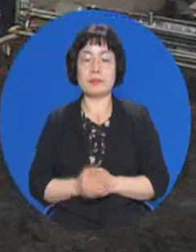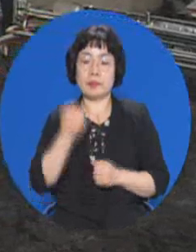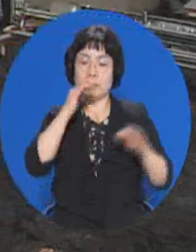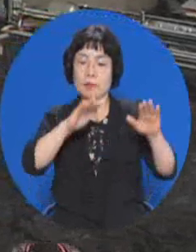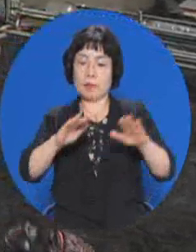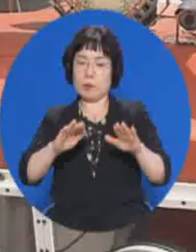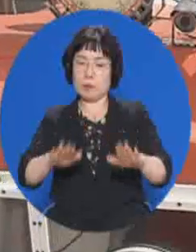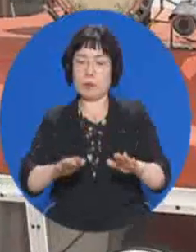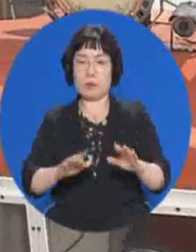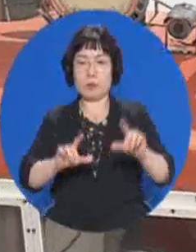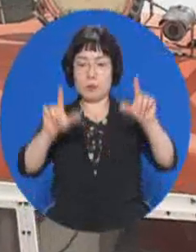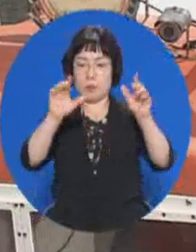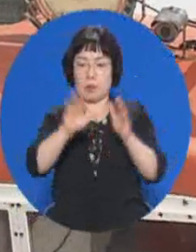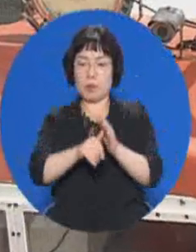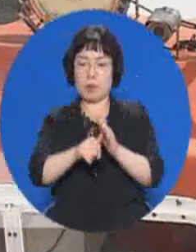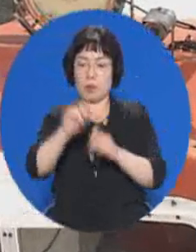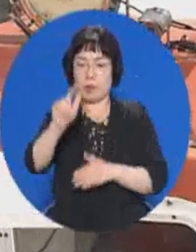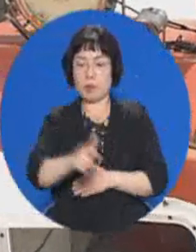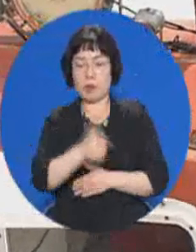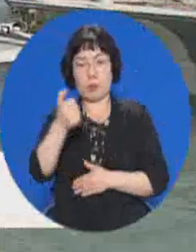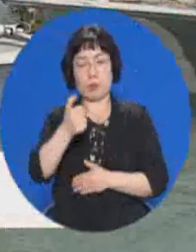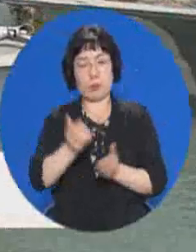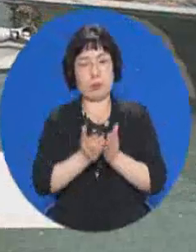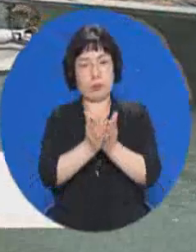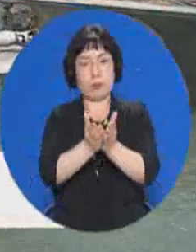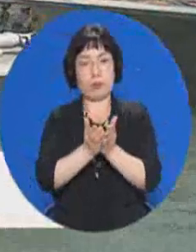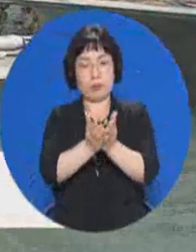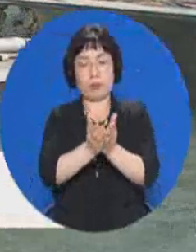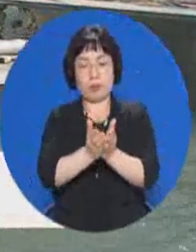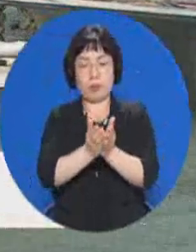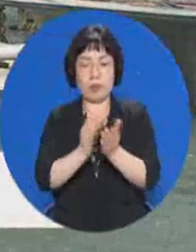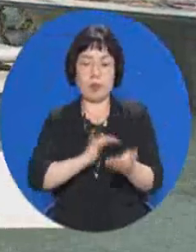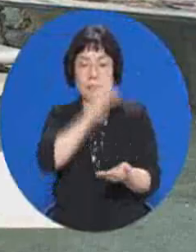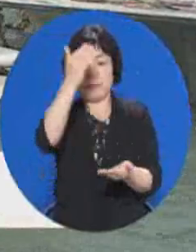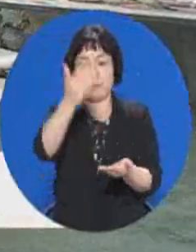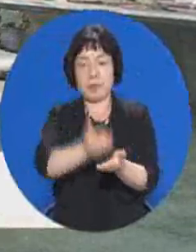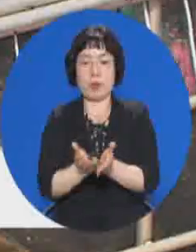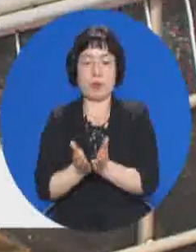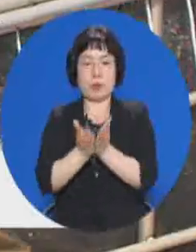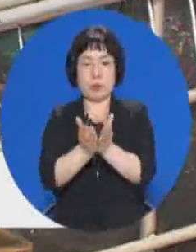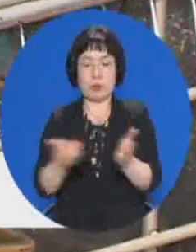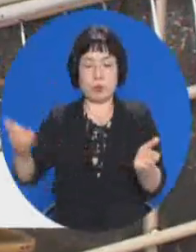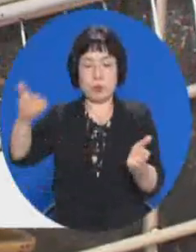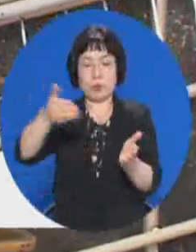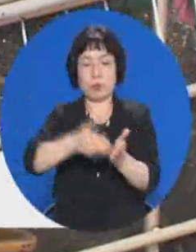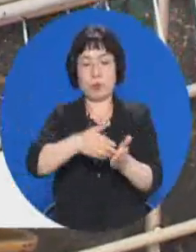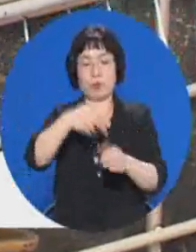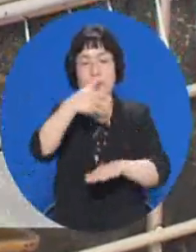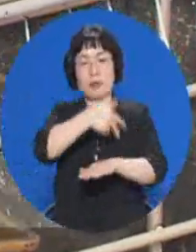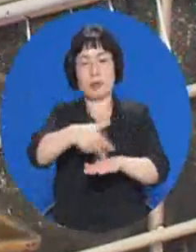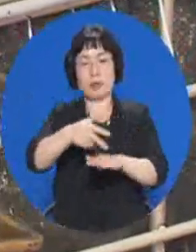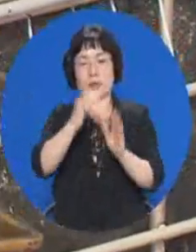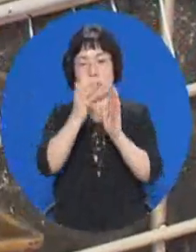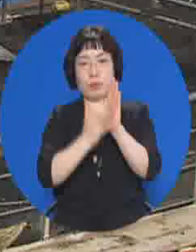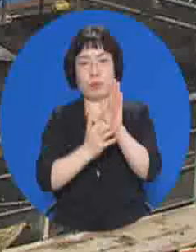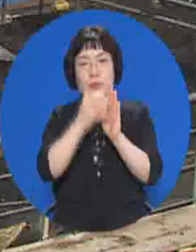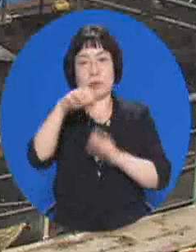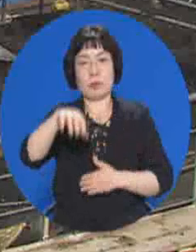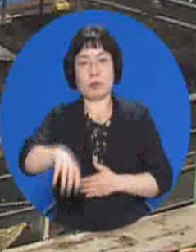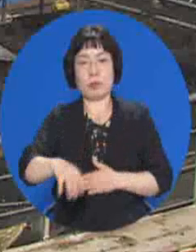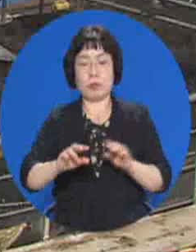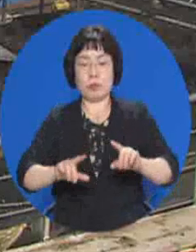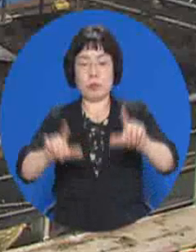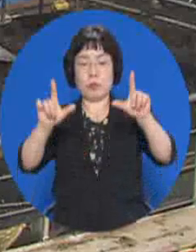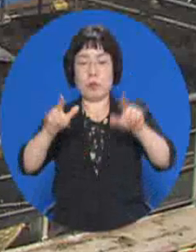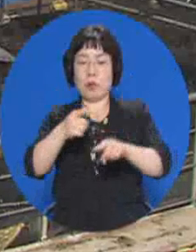해마다 이맘때면 하루 50척 이상의 선박이 갓 채취한 김을 가득 싣고 몰리던 진도의 한 김 위판장.